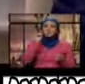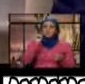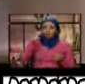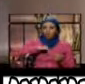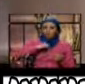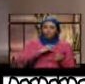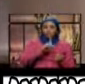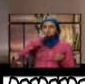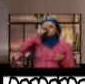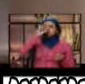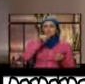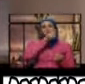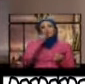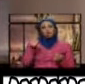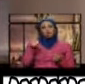العليا كاتم السر.